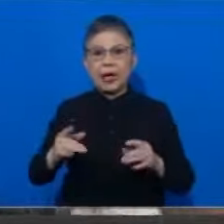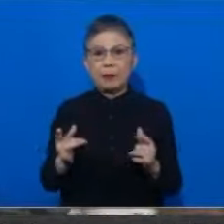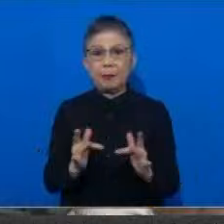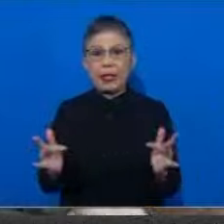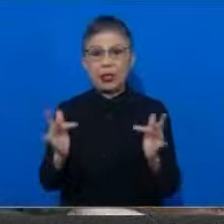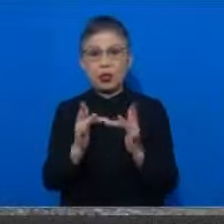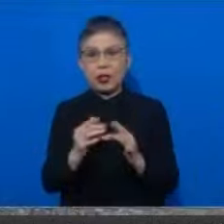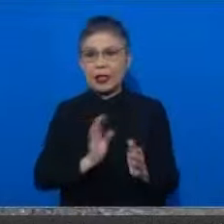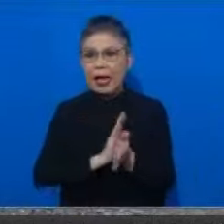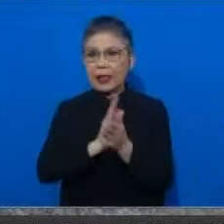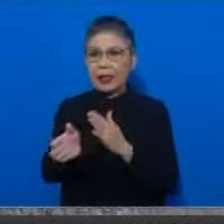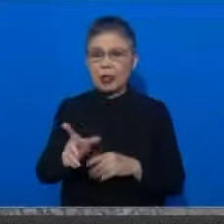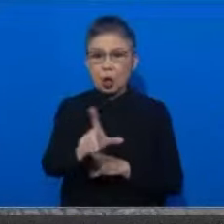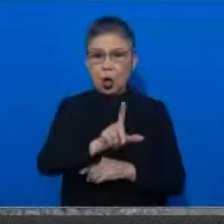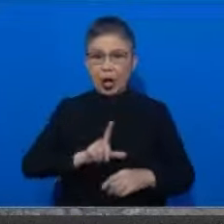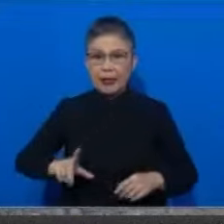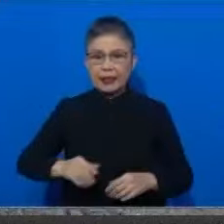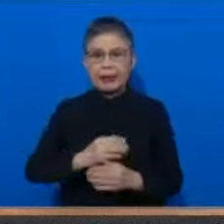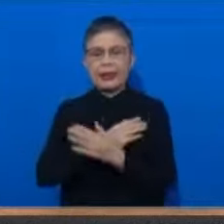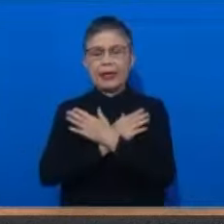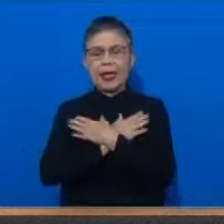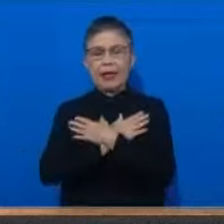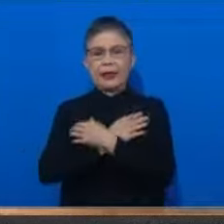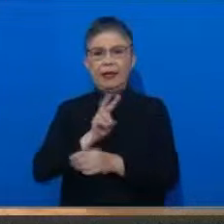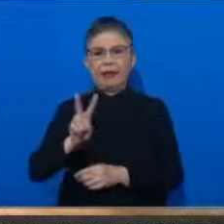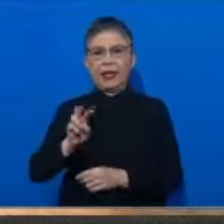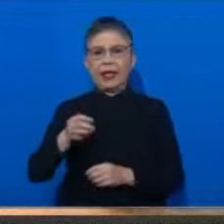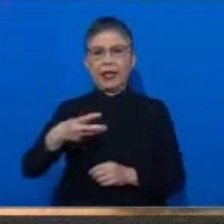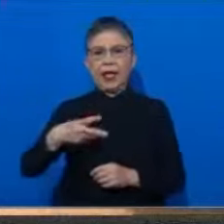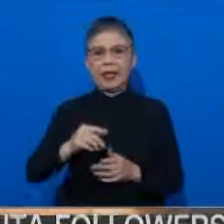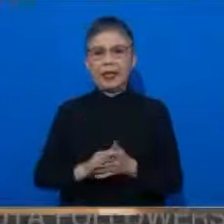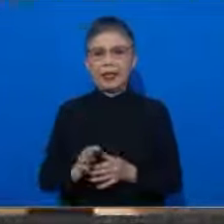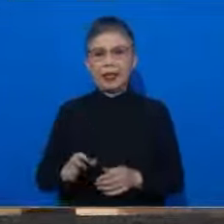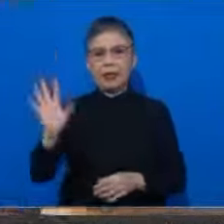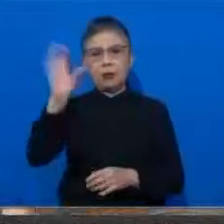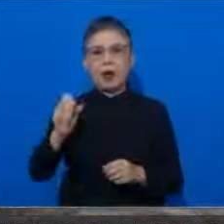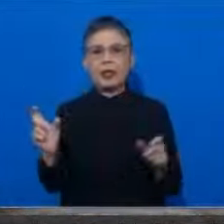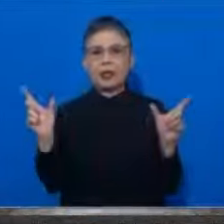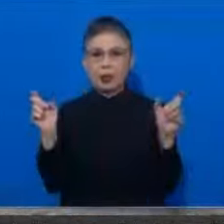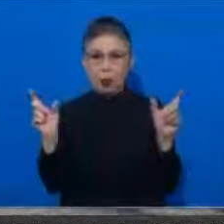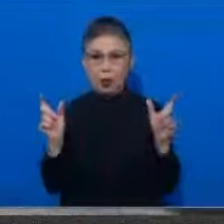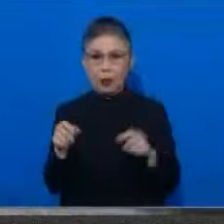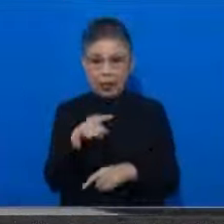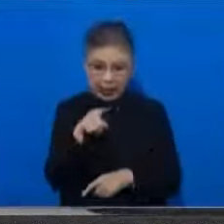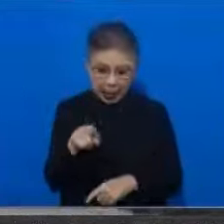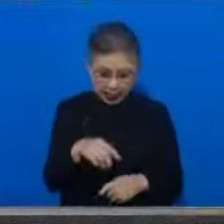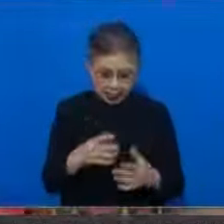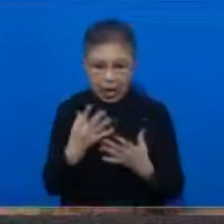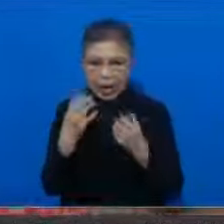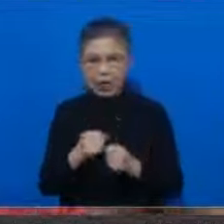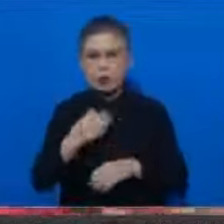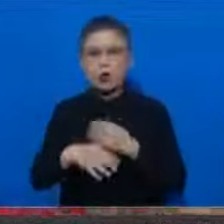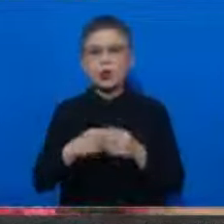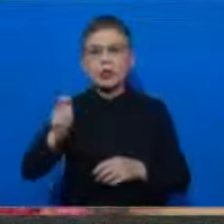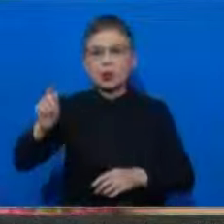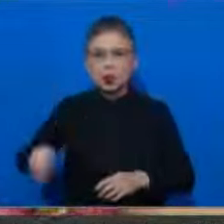sosial mendatangi lokasi tempat jenazah Vina dan Eki di Jembatan Talun, Kabupaten Cirebon, Jawa Barat. Mereka pun berharap proses